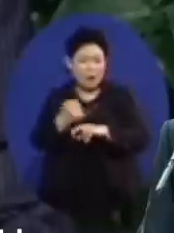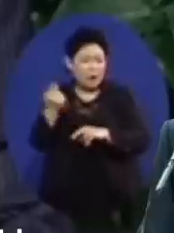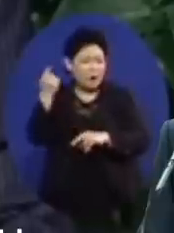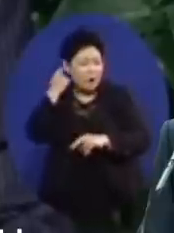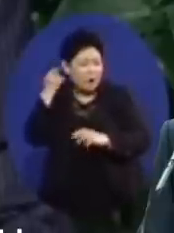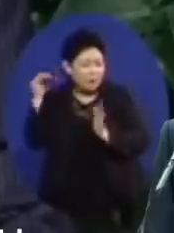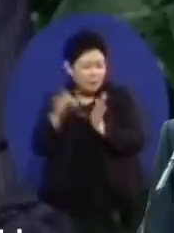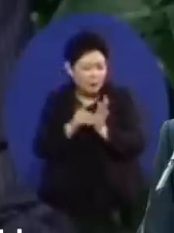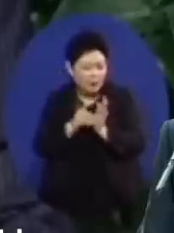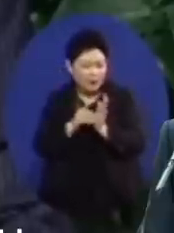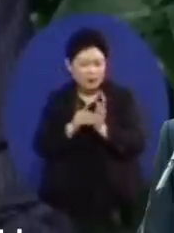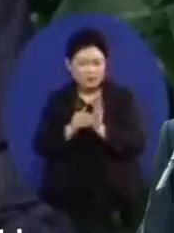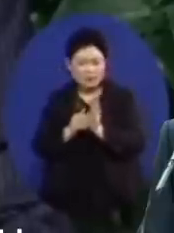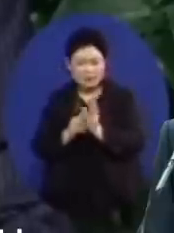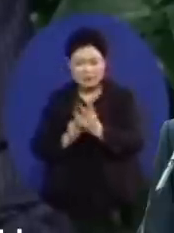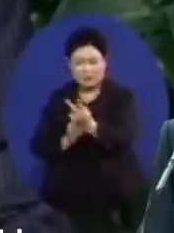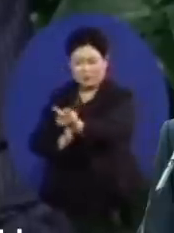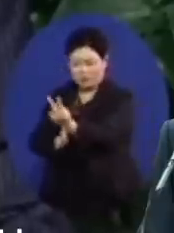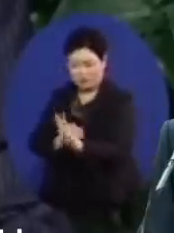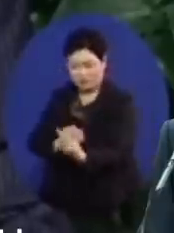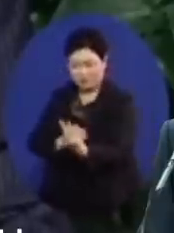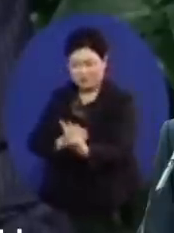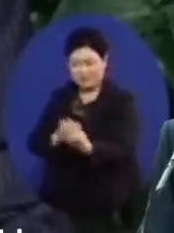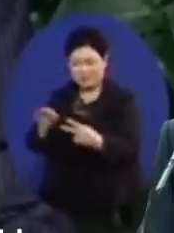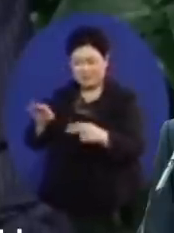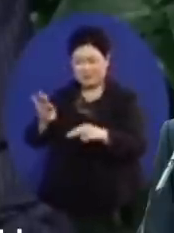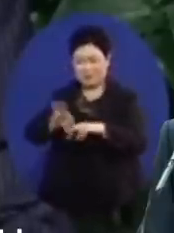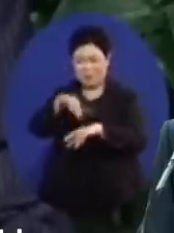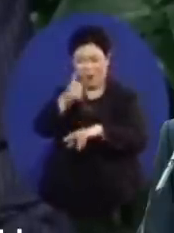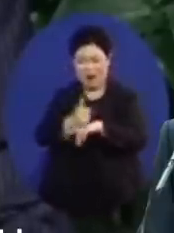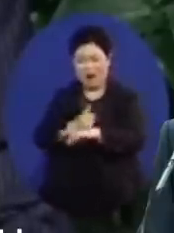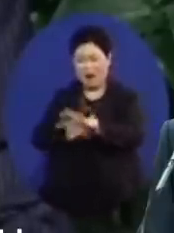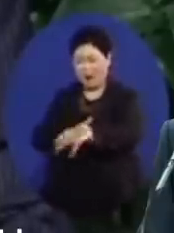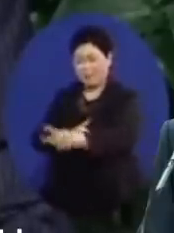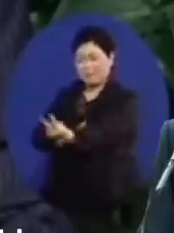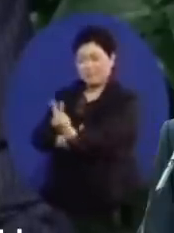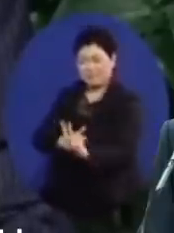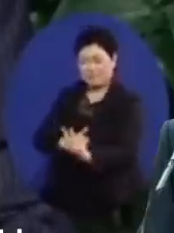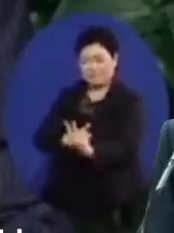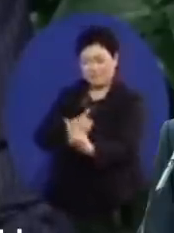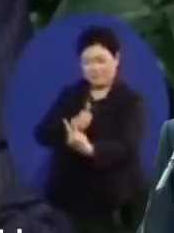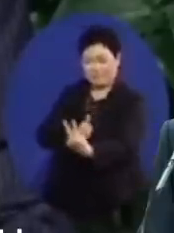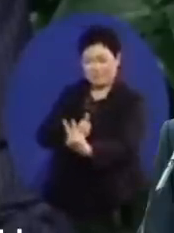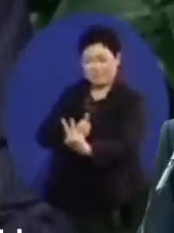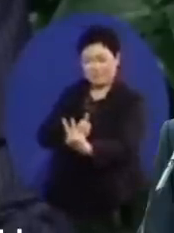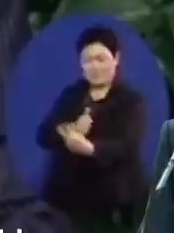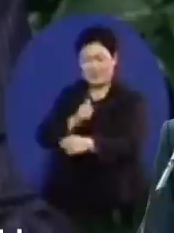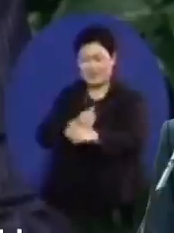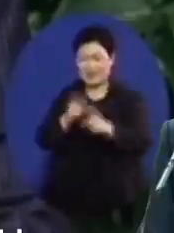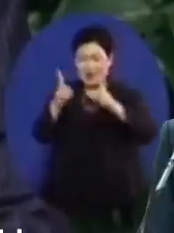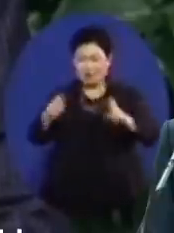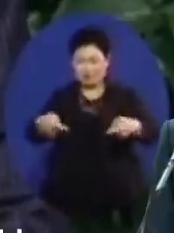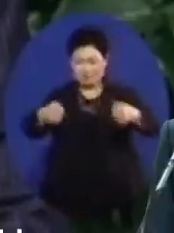두 사람을 바로궁으로 들어오라 했습니다. 그래 바로궁으로 들어가니까